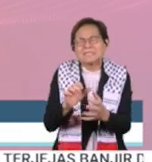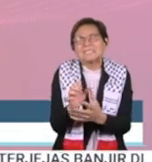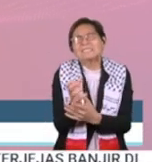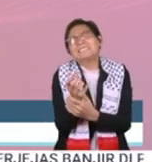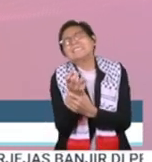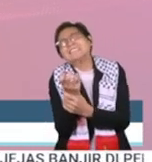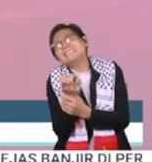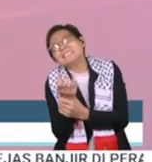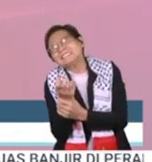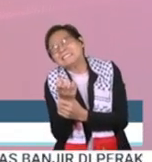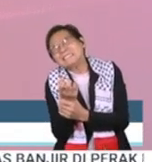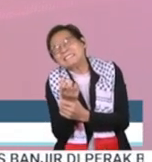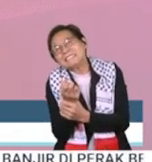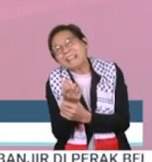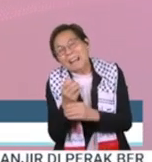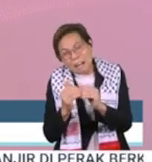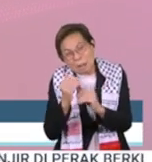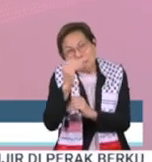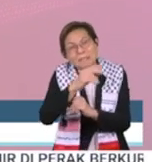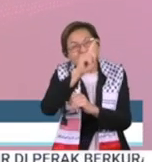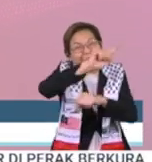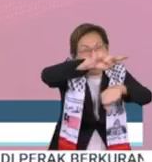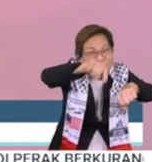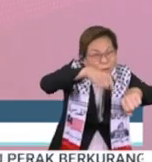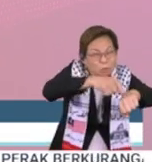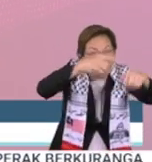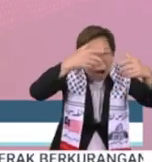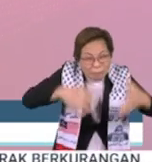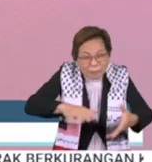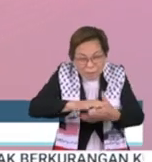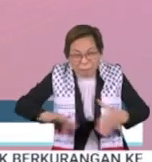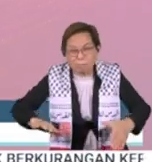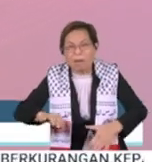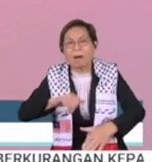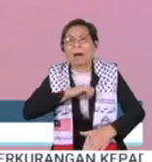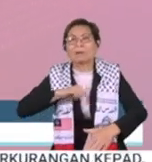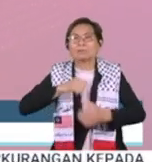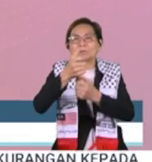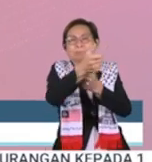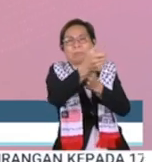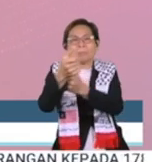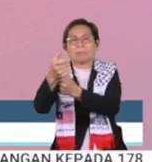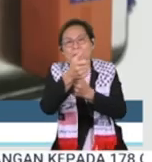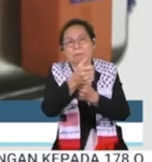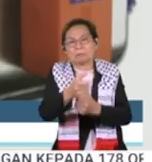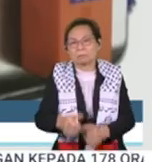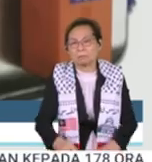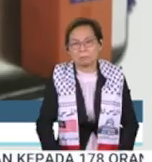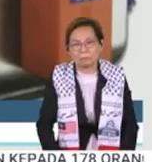menahan kesakitan kerana tersepit selama lebih 1 jam sebelum diselamatkan anggota bomba.